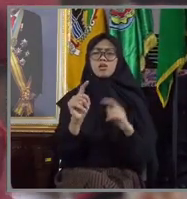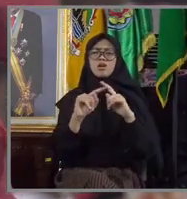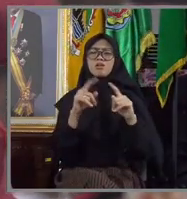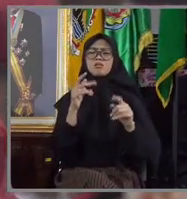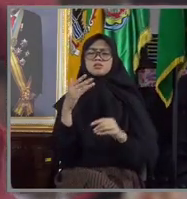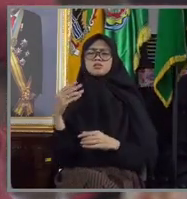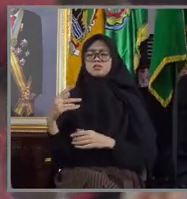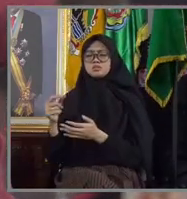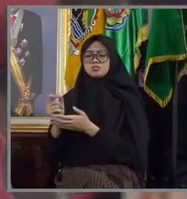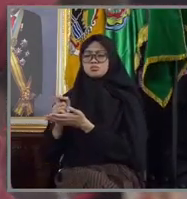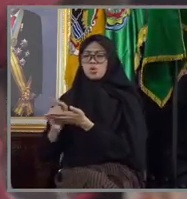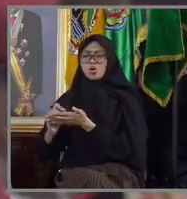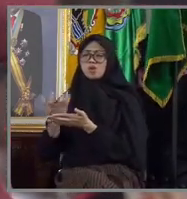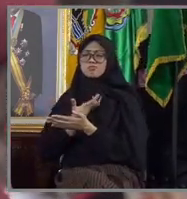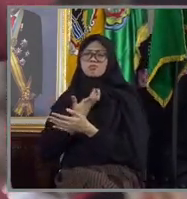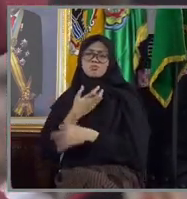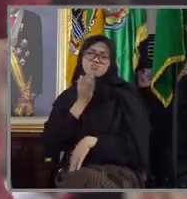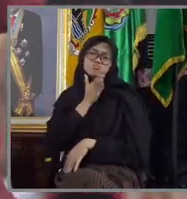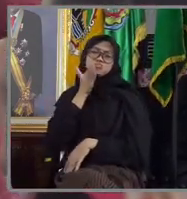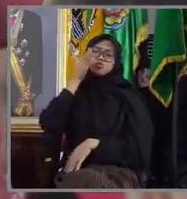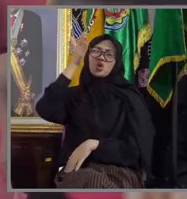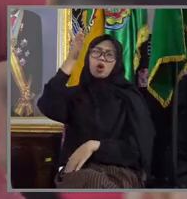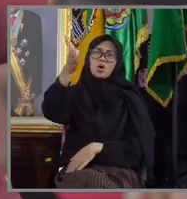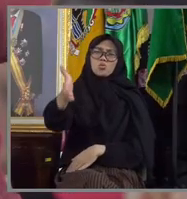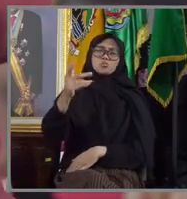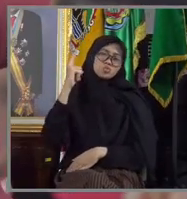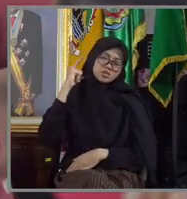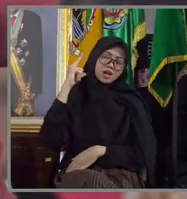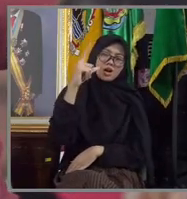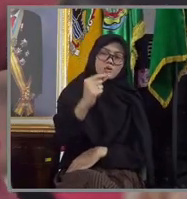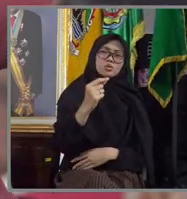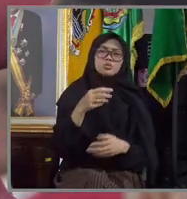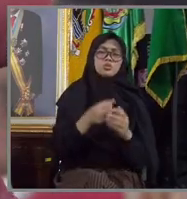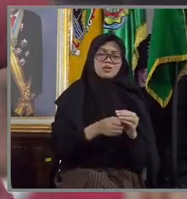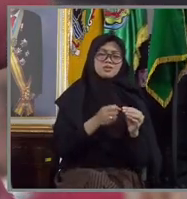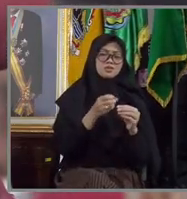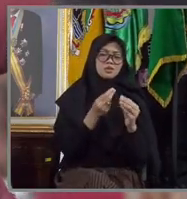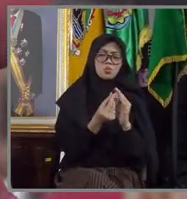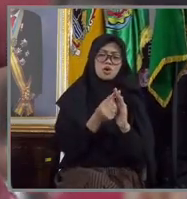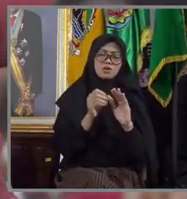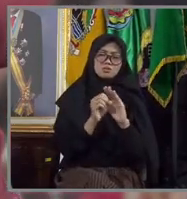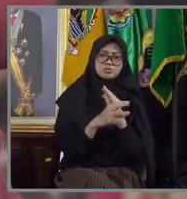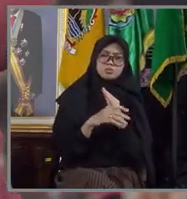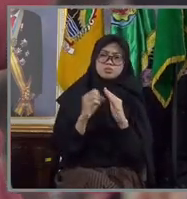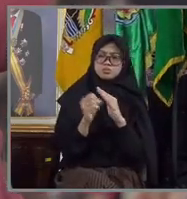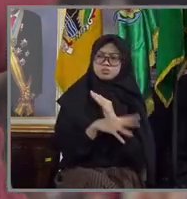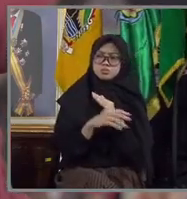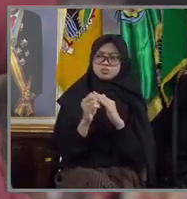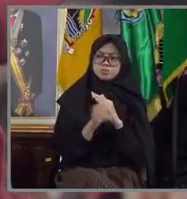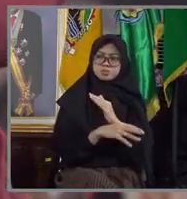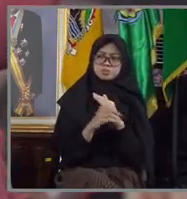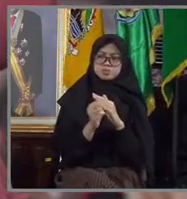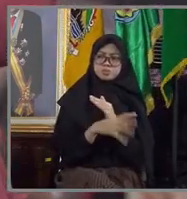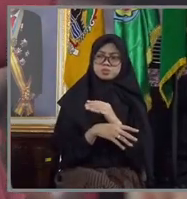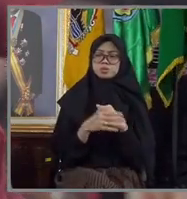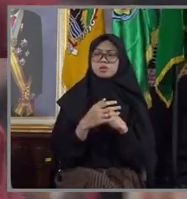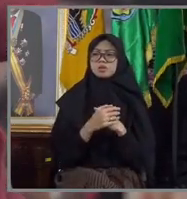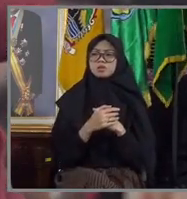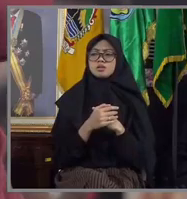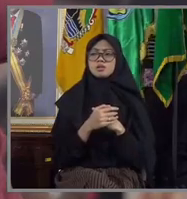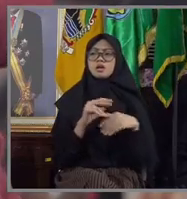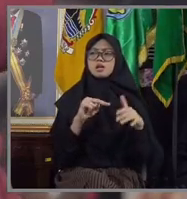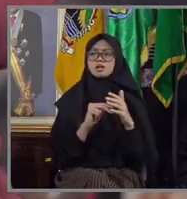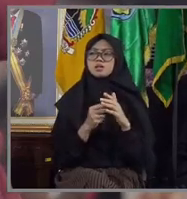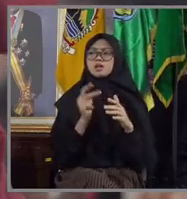menuju sekolah itu seakan-akan menghabiskan ongkos yang banyak maka dari itu saya bertanya kepada bapak jika anak